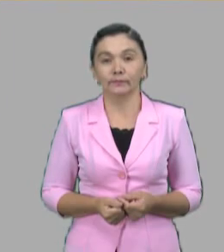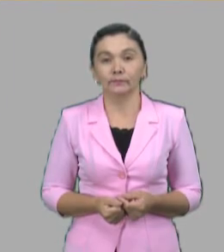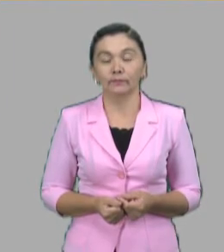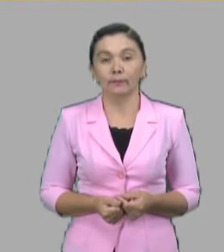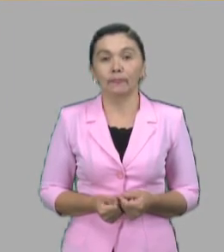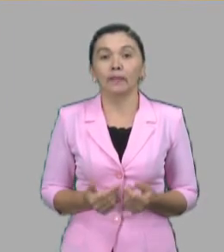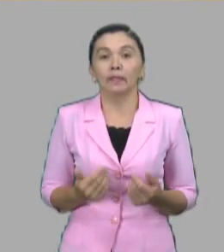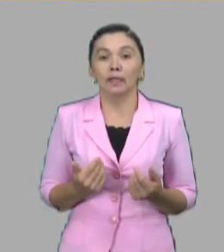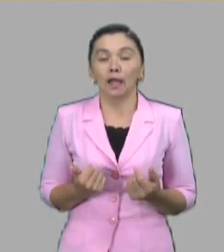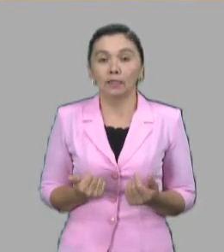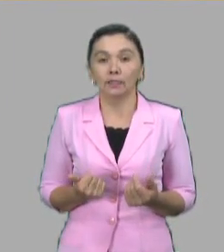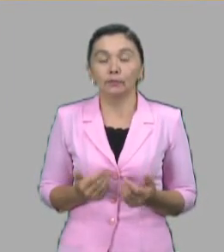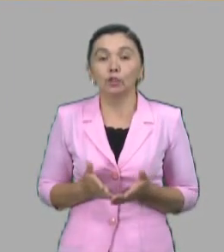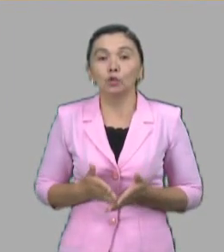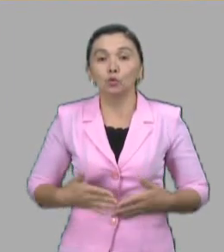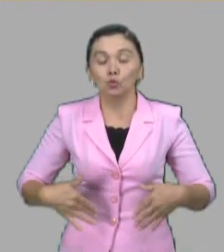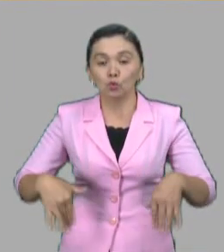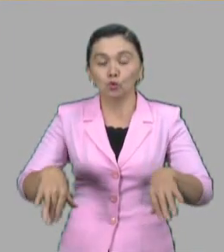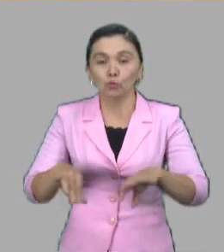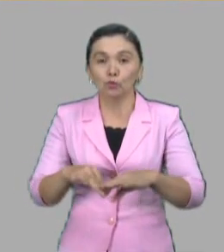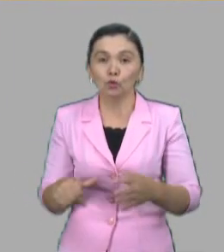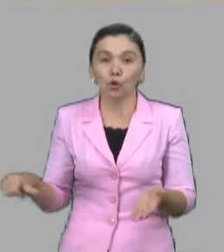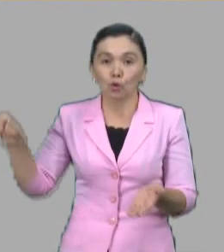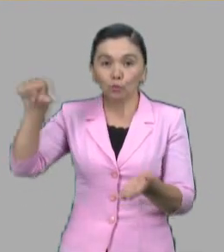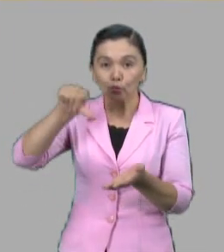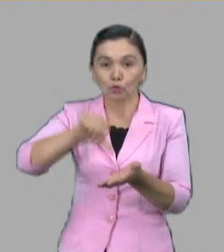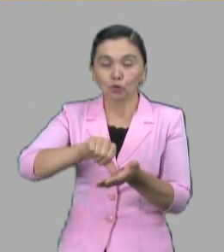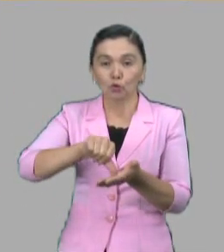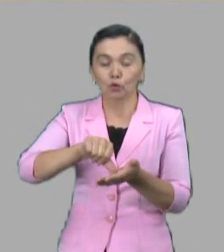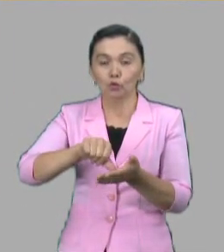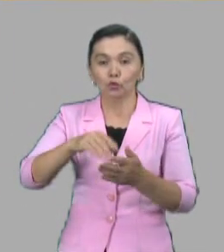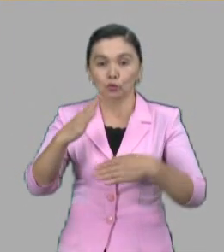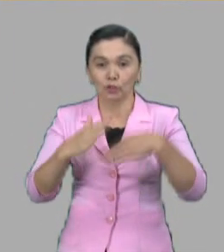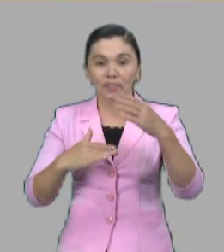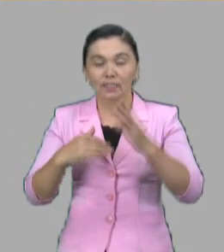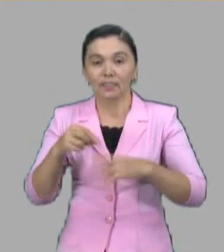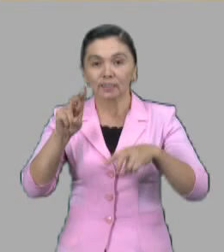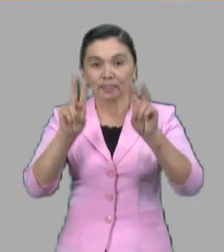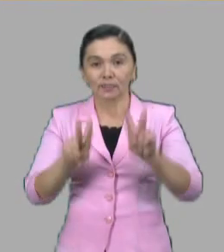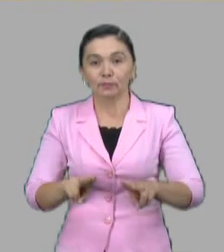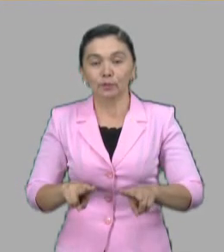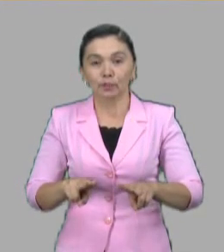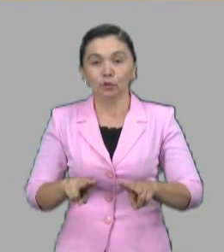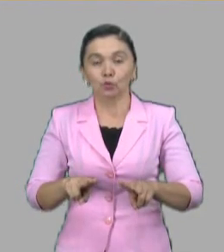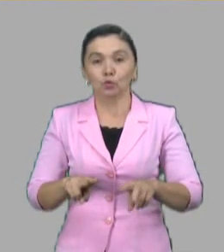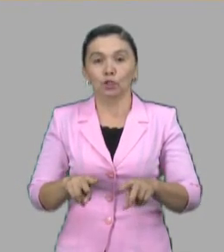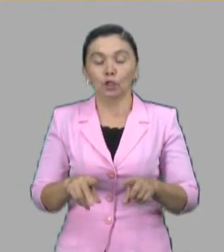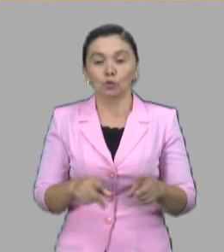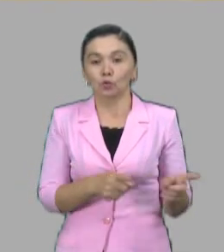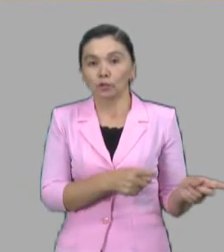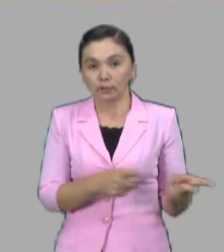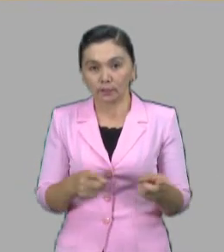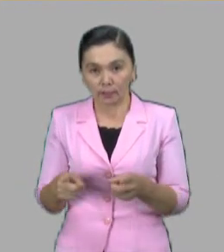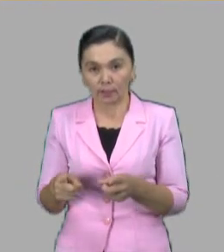Ал эми үй-бүлө мүчөлөрүнүн кесиптери тууралуу даярдаган